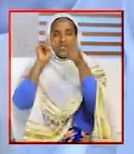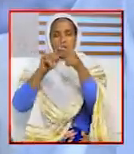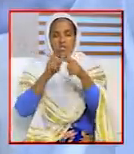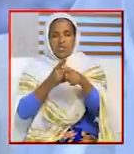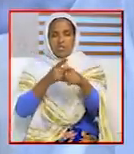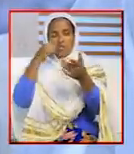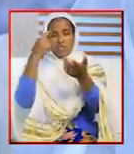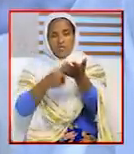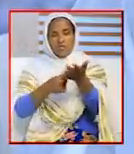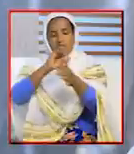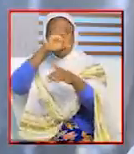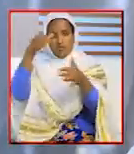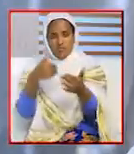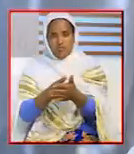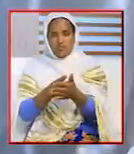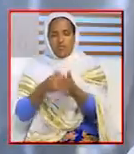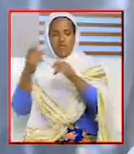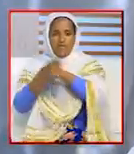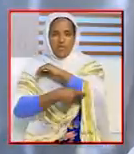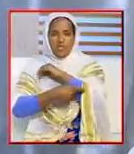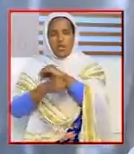እንግዲህ እነዚህ